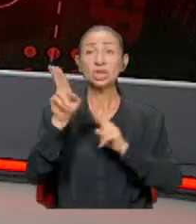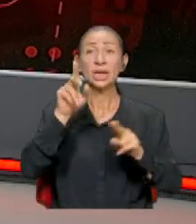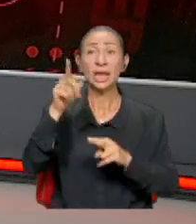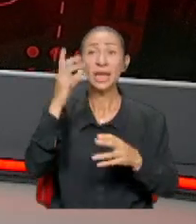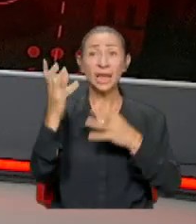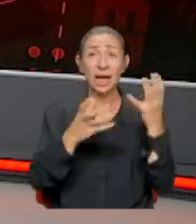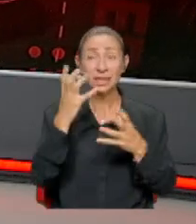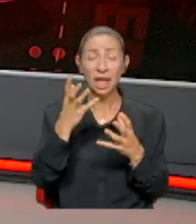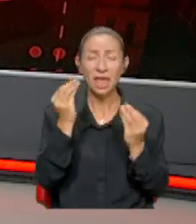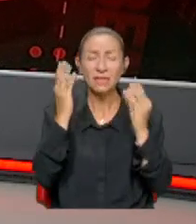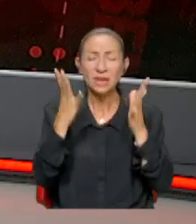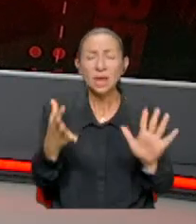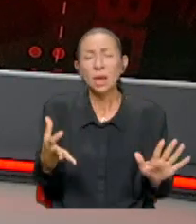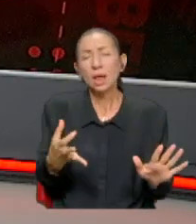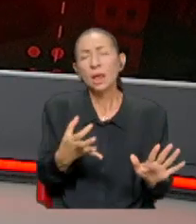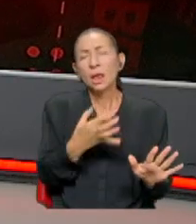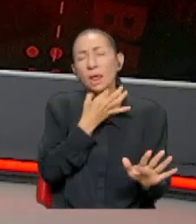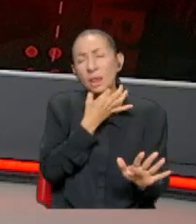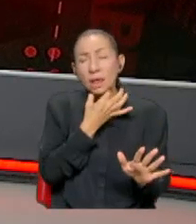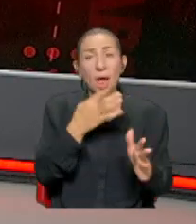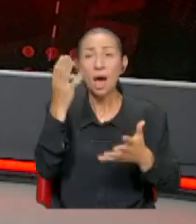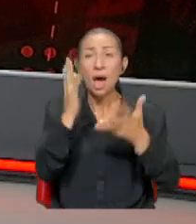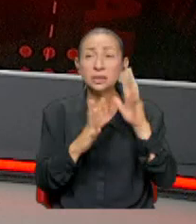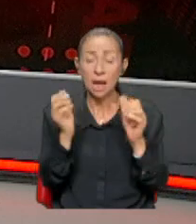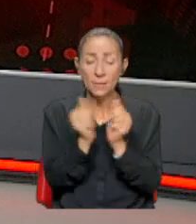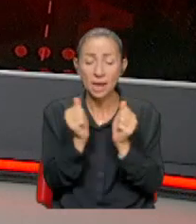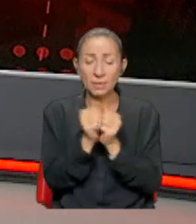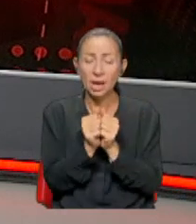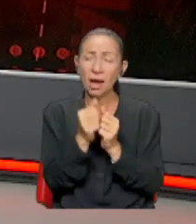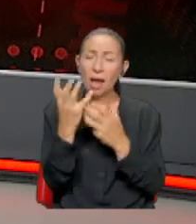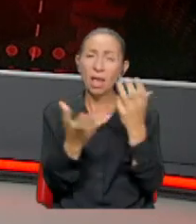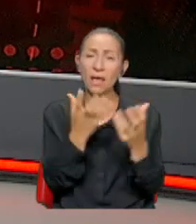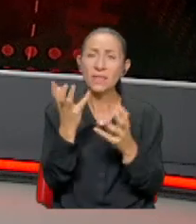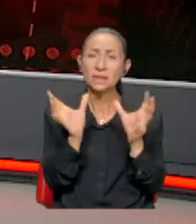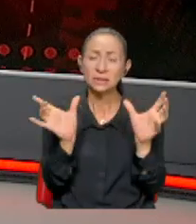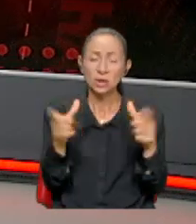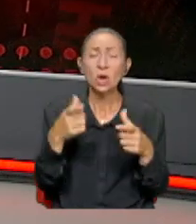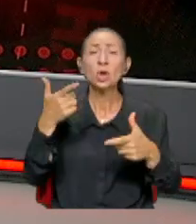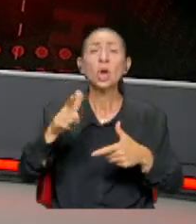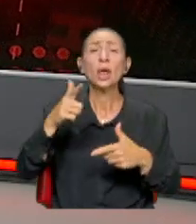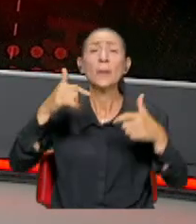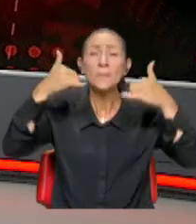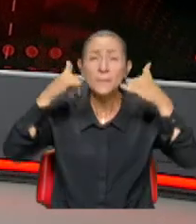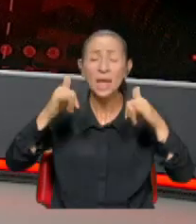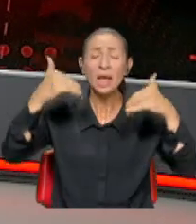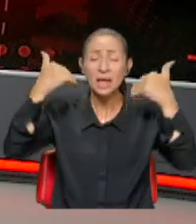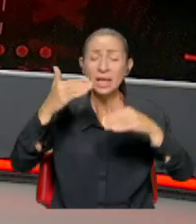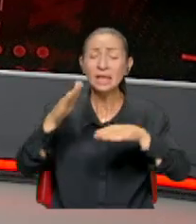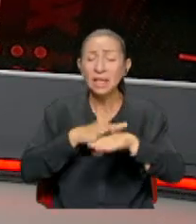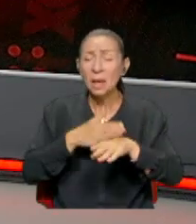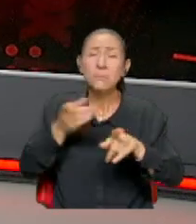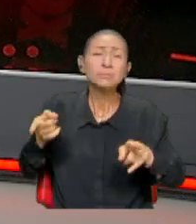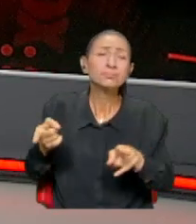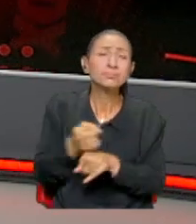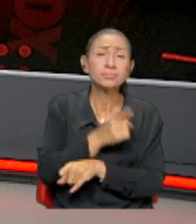Çanakkale'deki yangında en çaresiz canlar ağaçlarla birlikte alevlerin sardığı köylerdeki hayvanlardı. Gece